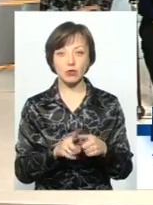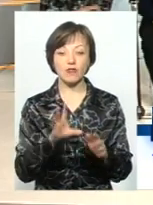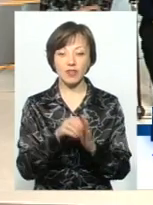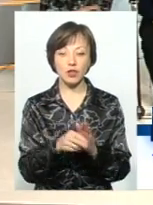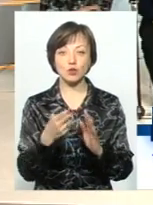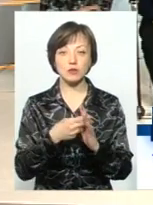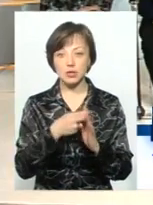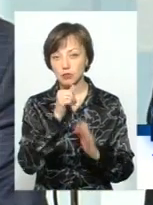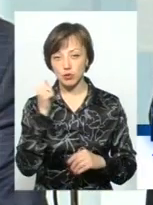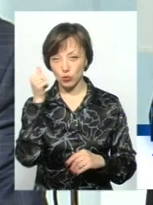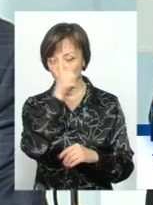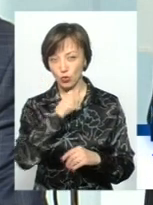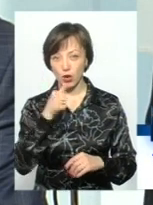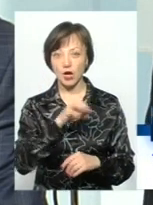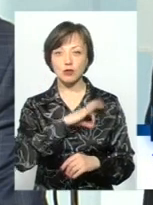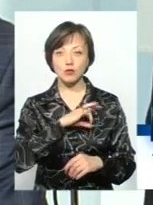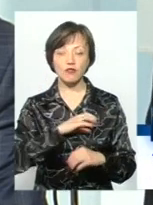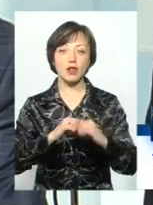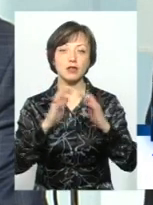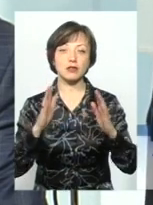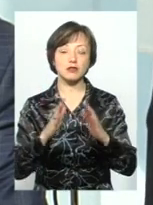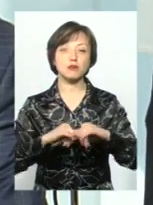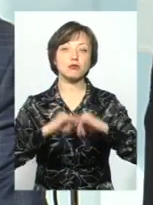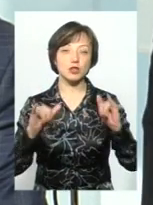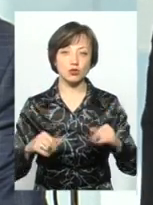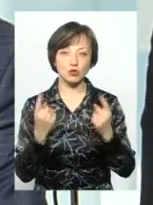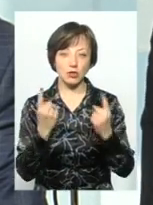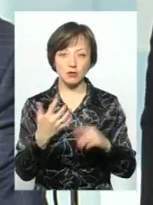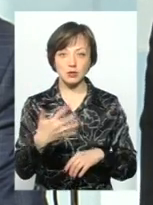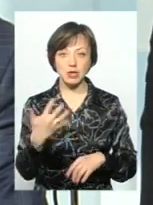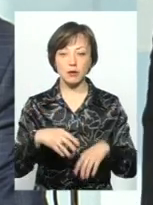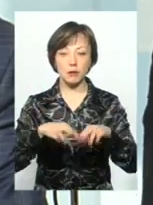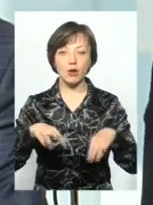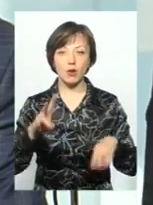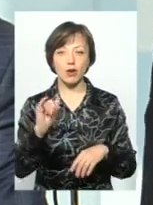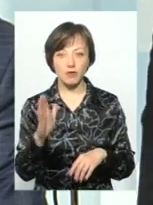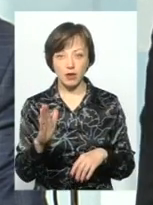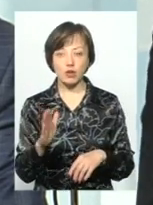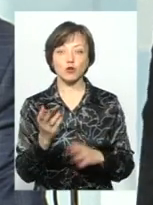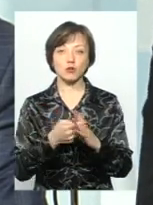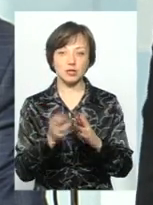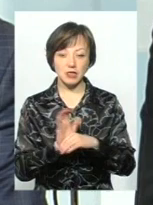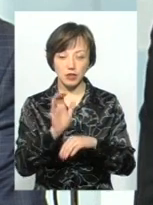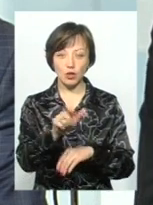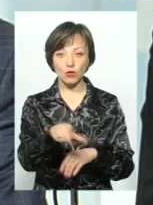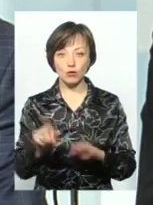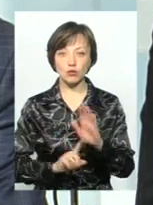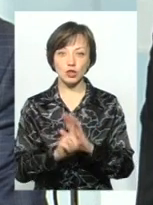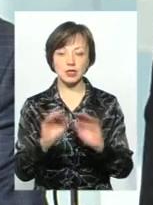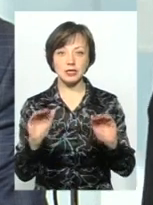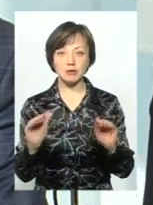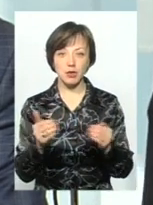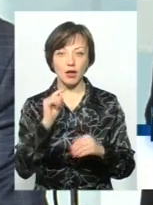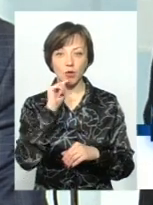субсидії з минулого року, споживання збільшилось і суттєво на 50 мільйонів збільшилось. Чому? Пішли субсидії, люди почали